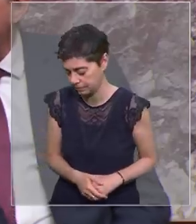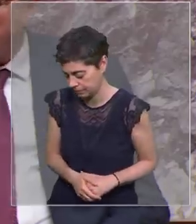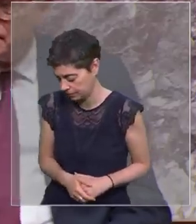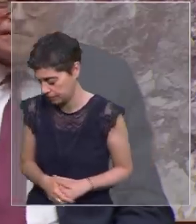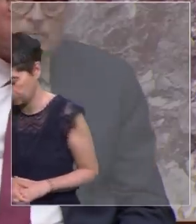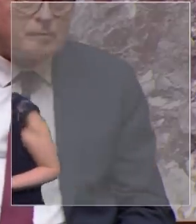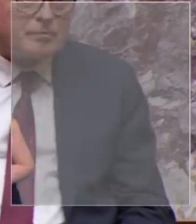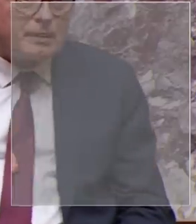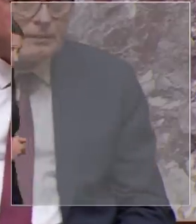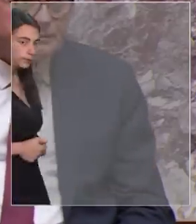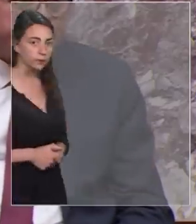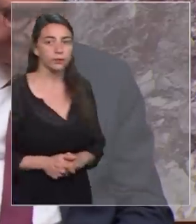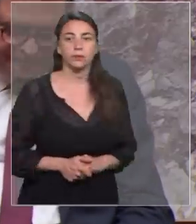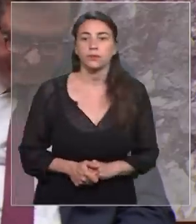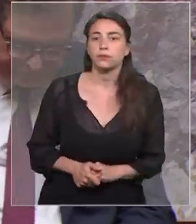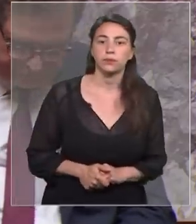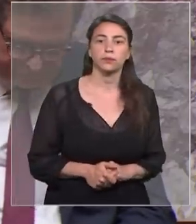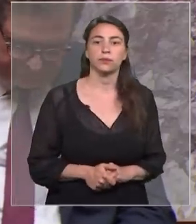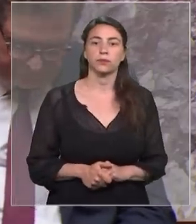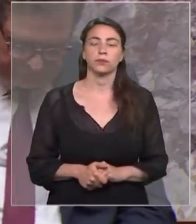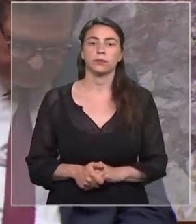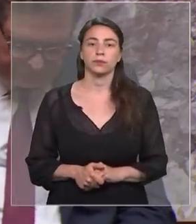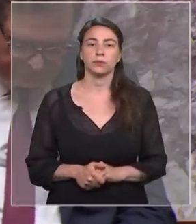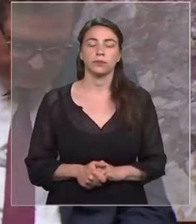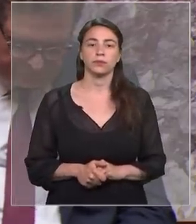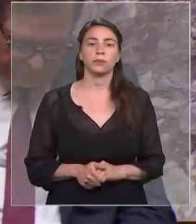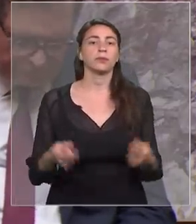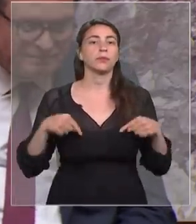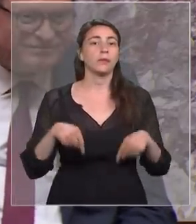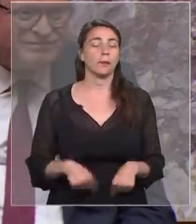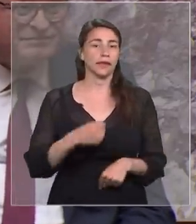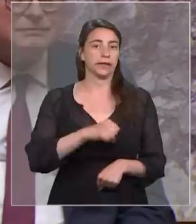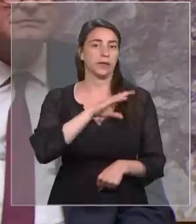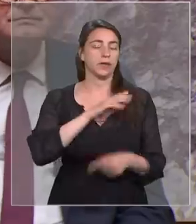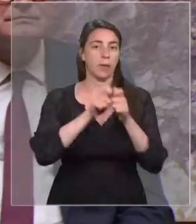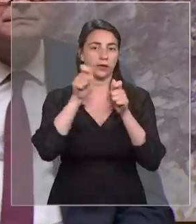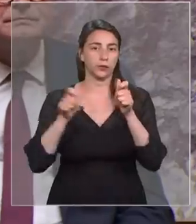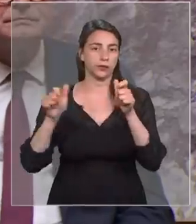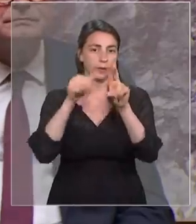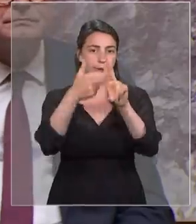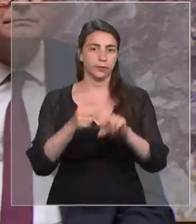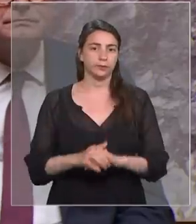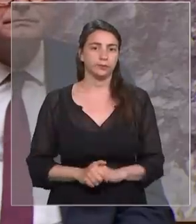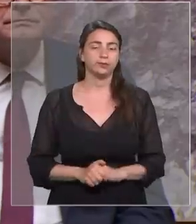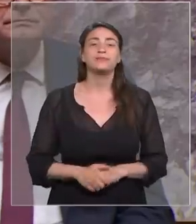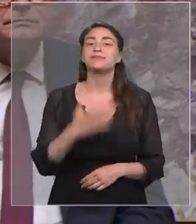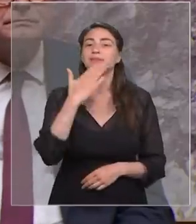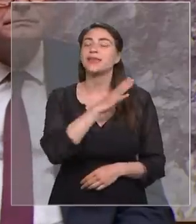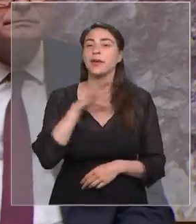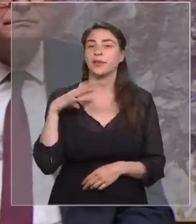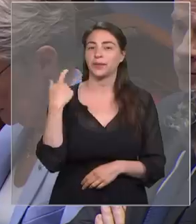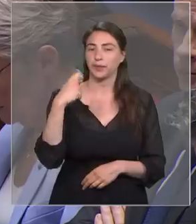Merci beaucoup, mon cher collègue. La parole est à monsieur Roland Lescure, ministre chargé de l'Industrie. Merci, madame la